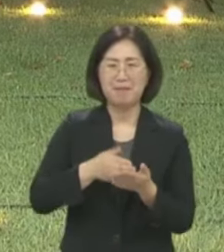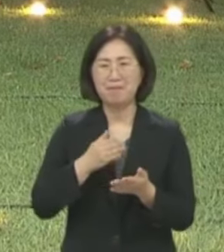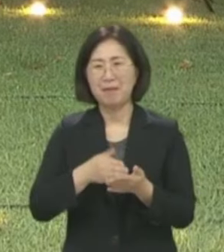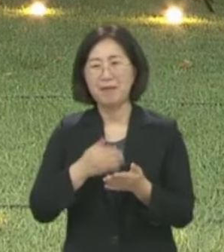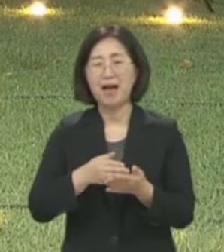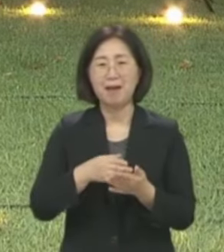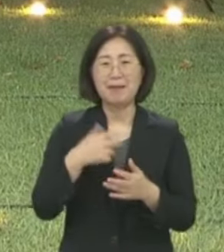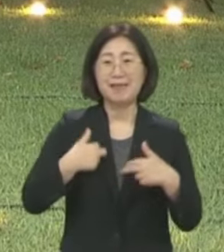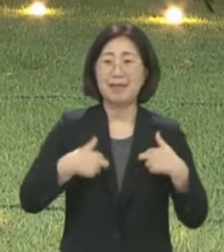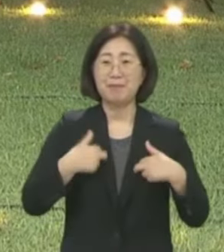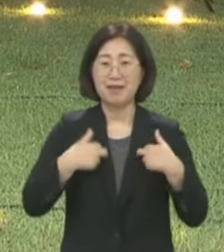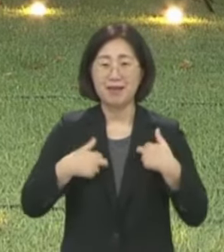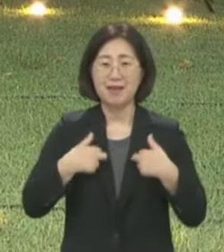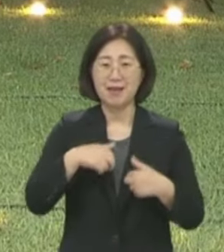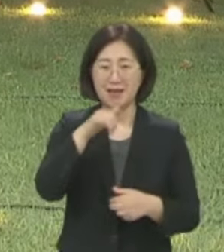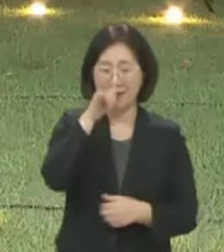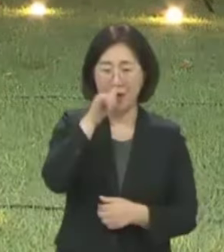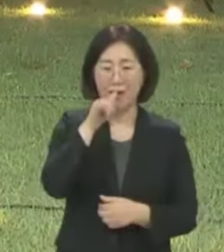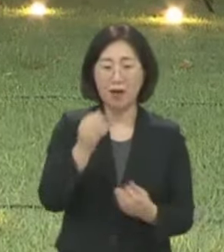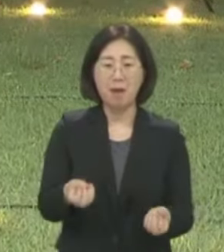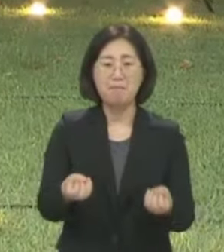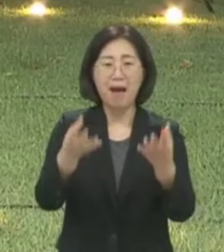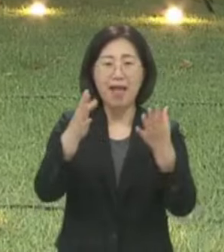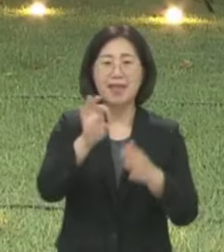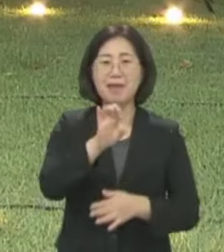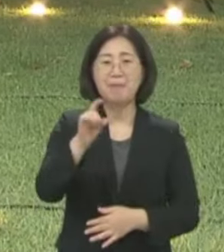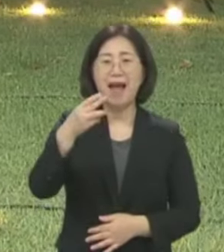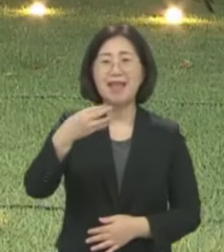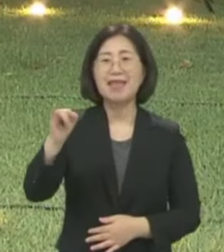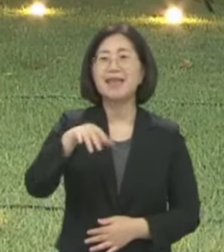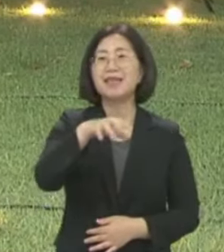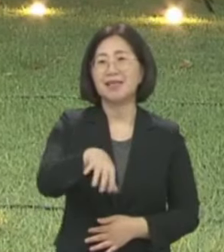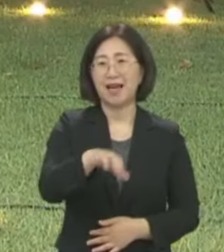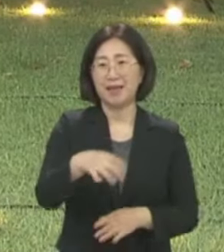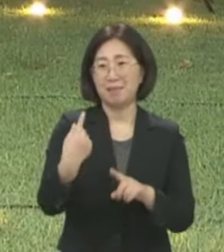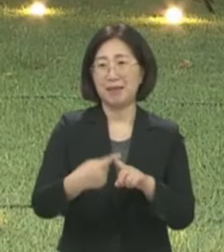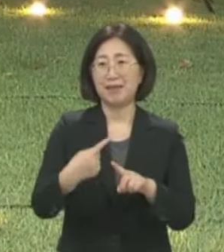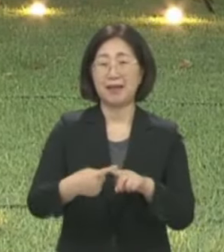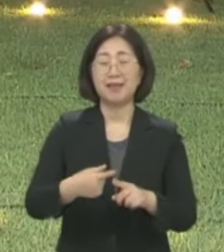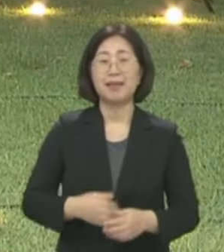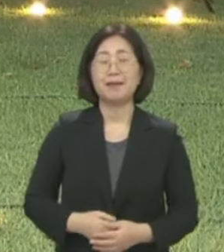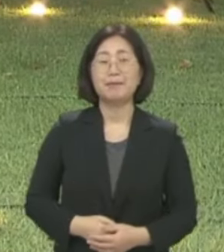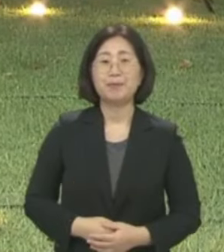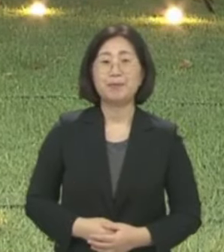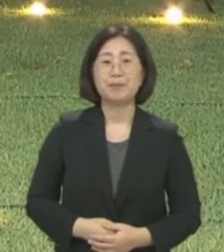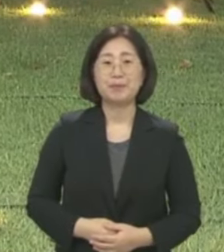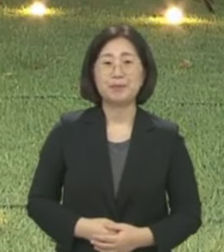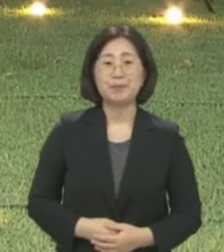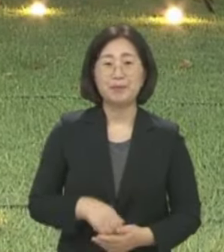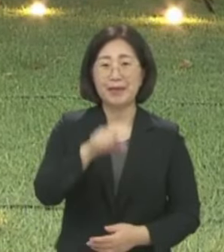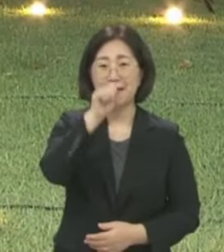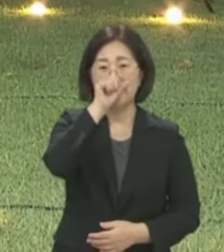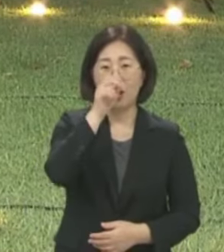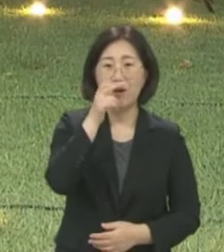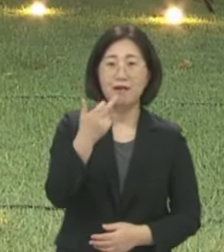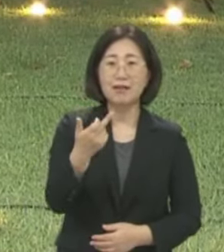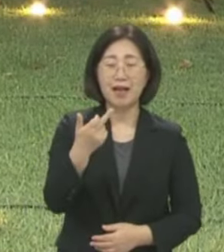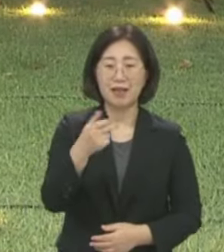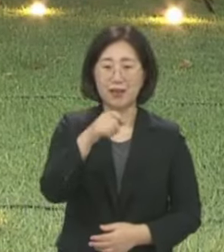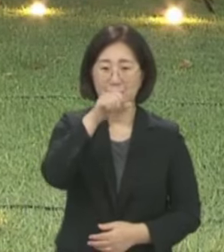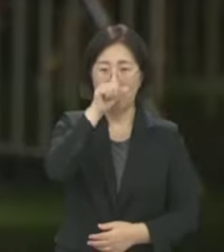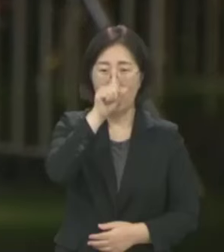바로 파티장을 방불하게 되지 않겠나 이렇게 생각을 합니다. 그리고 우리 서산이 자랑하는